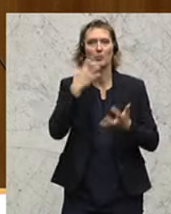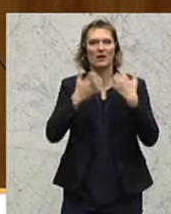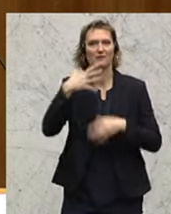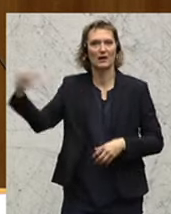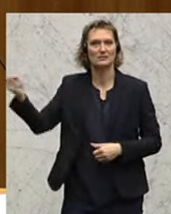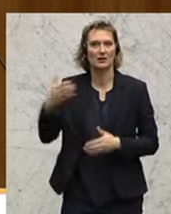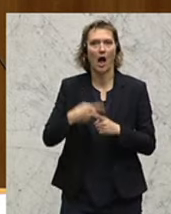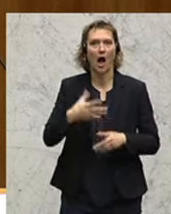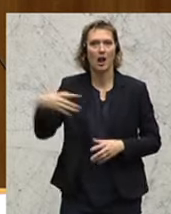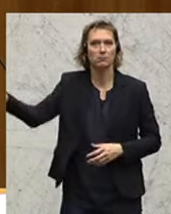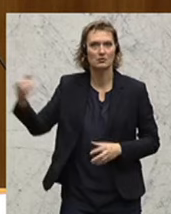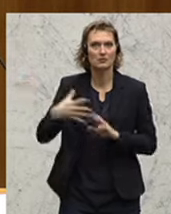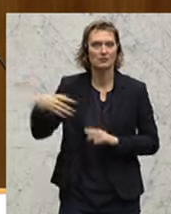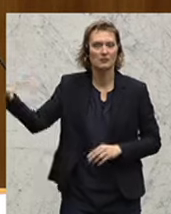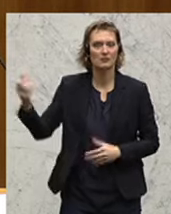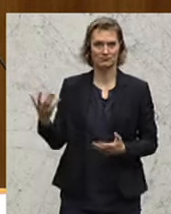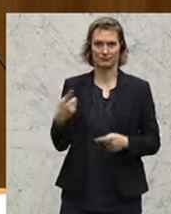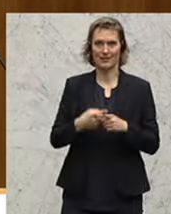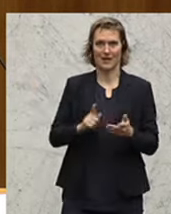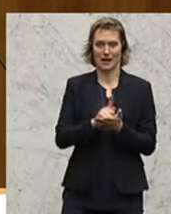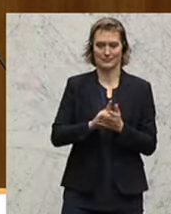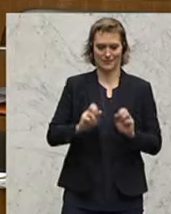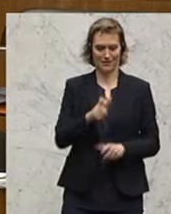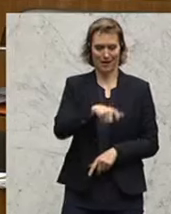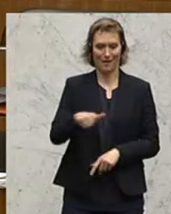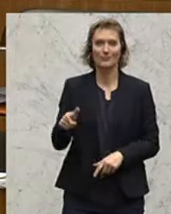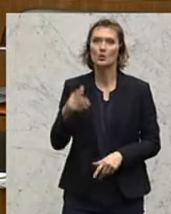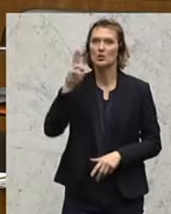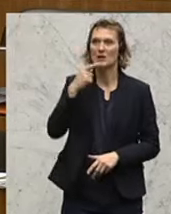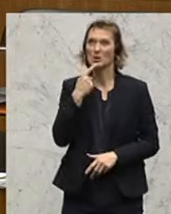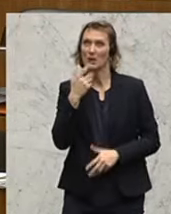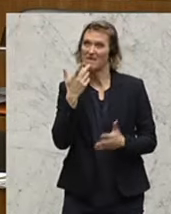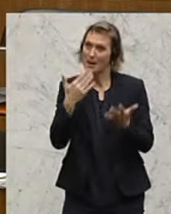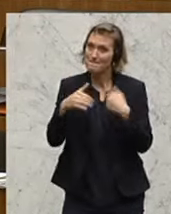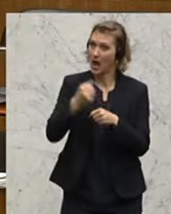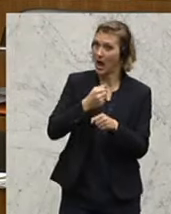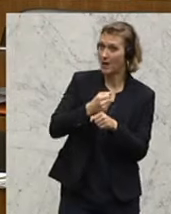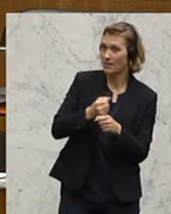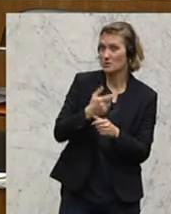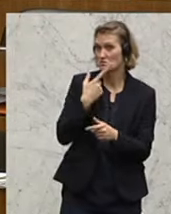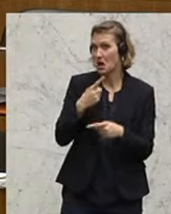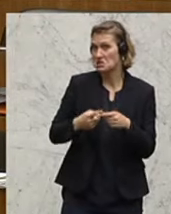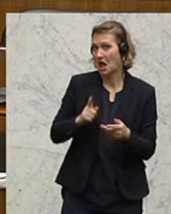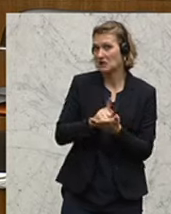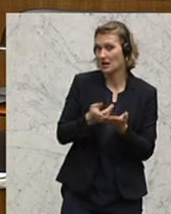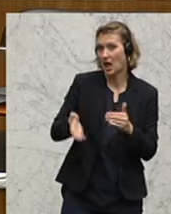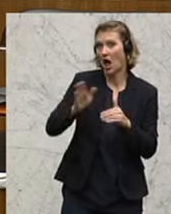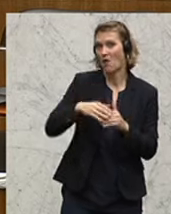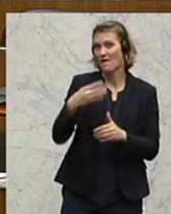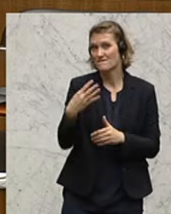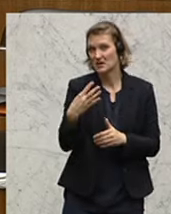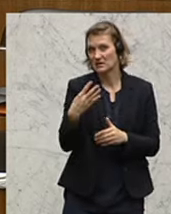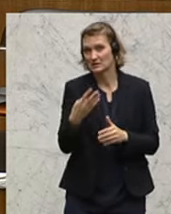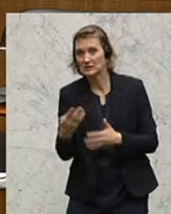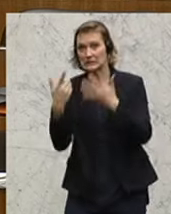Und noch schlimmer ist es, wenn Sie Teilzeitkräfte haben, die sich überlegen, ob sie mehr arbeiten sollen. Ob sie statt Teilzeit 40%,